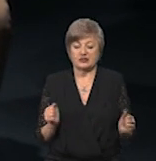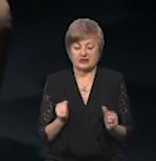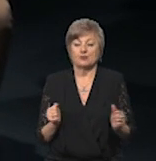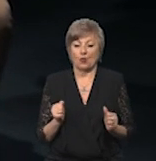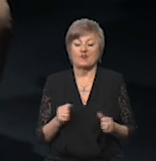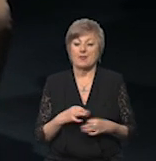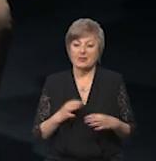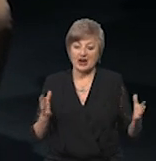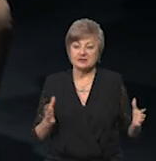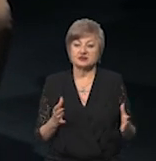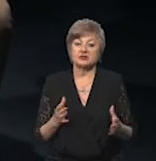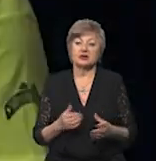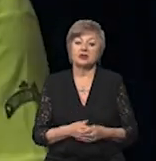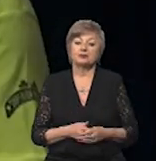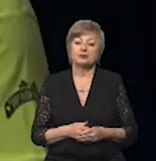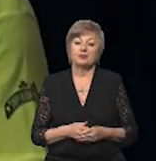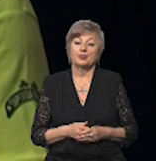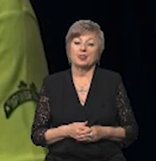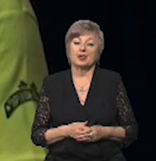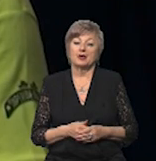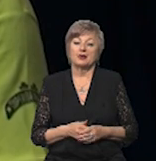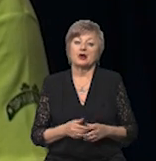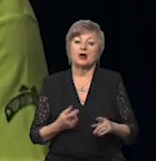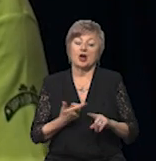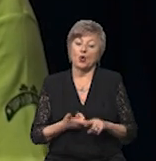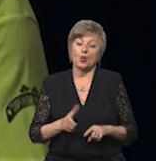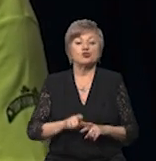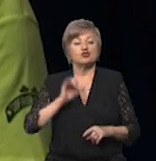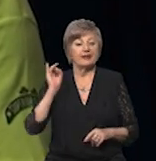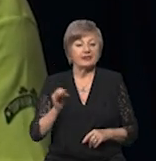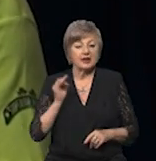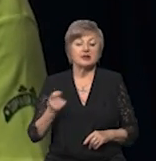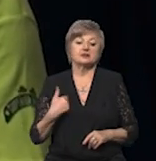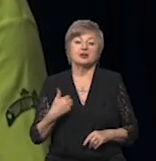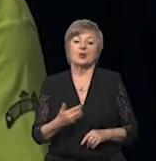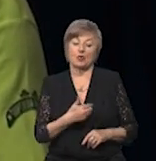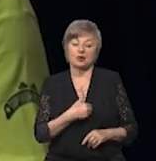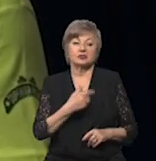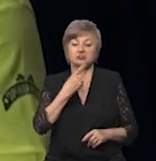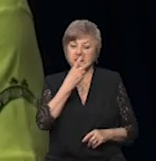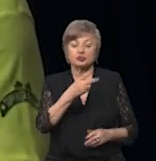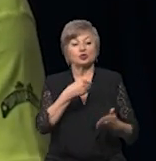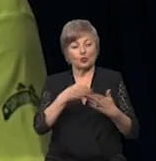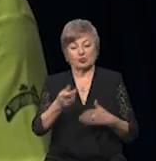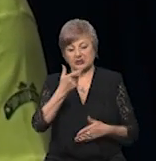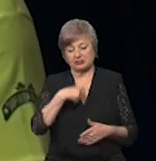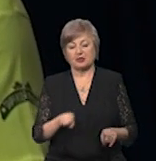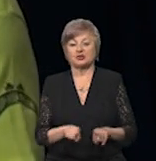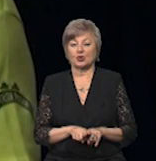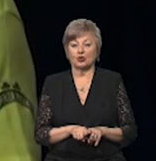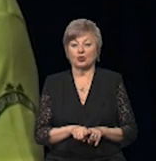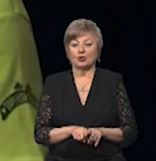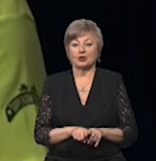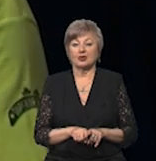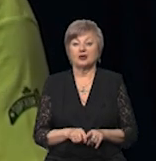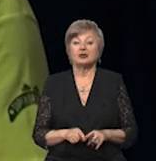Да, зимові свята, пам'ятаю, на Різдво, мабуть. Це дуже цікаво, я би хотів придбати. Ну, не можна, об'ять